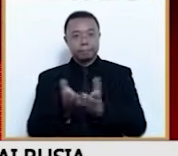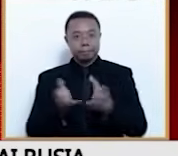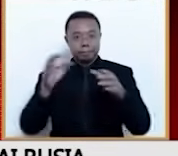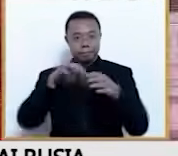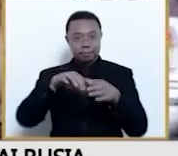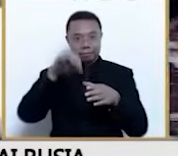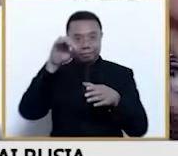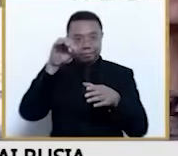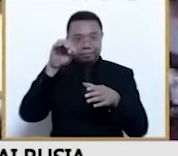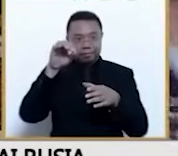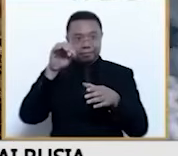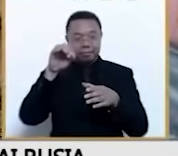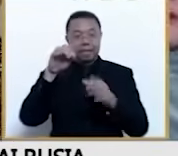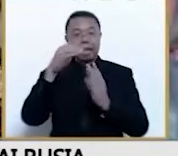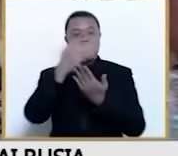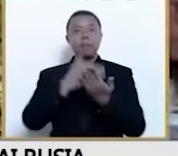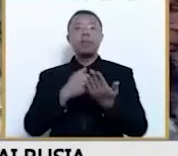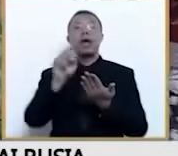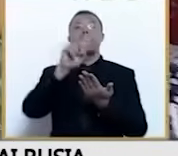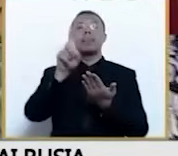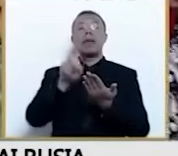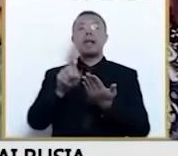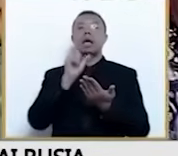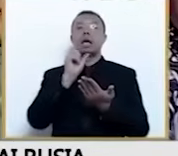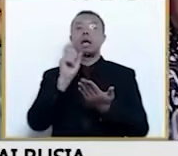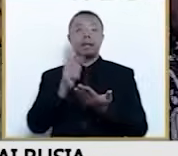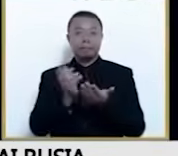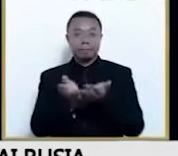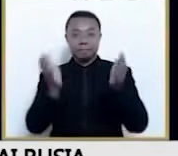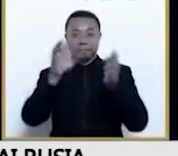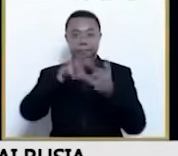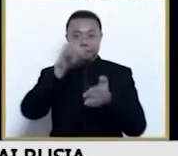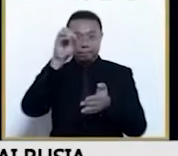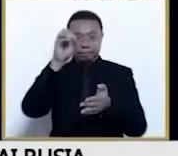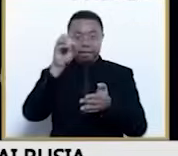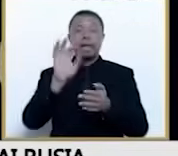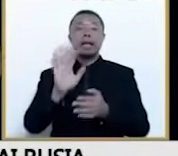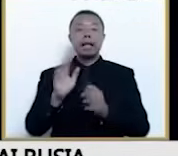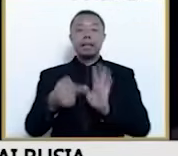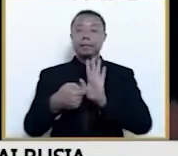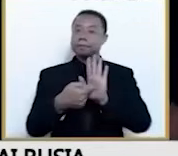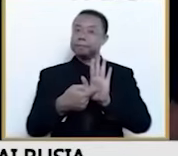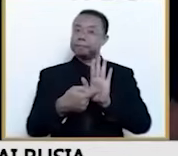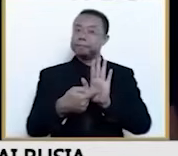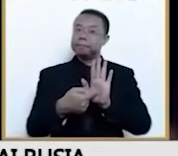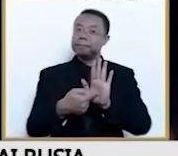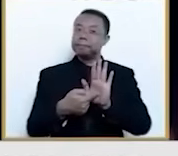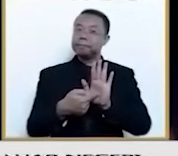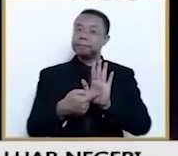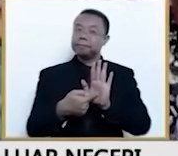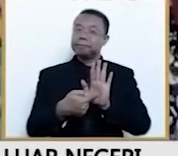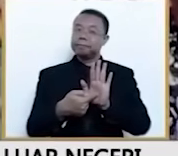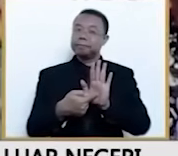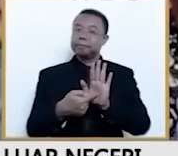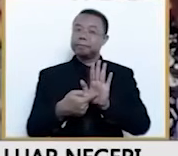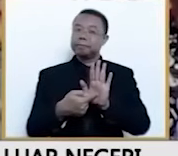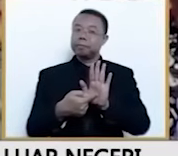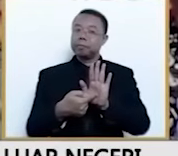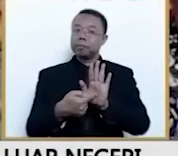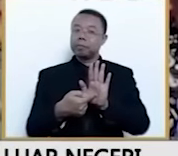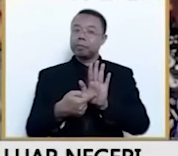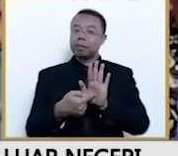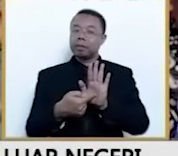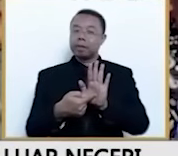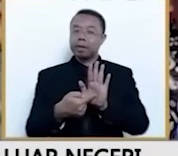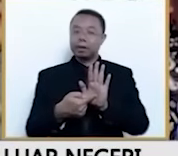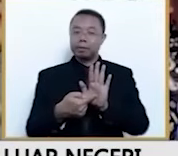mengambil undian daftar pertanyaan dari Fishbowl. Kemudian juga nanti sama Bapak mohon ditunjukkan kepada kamera,